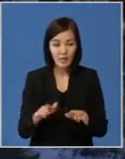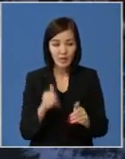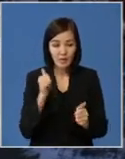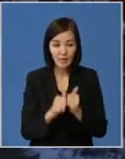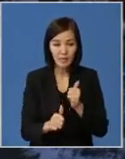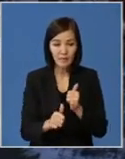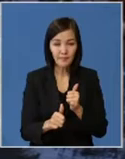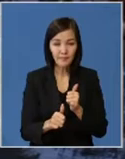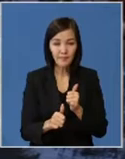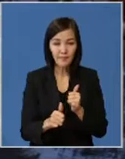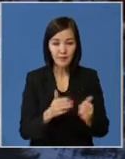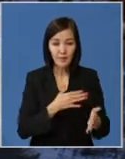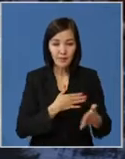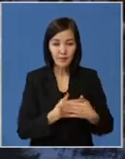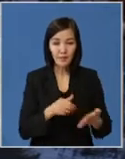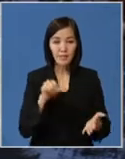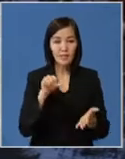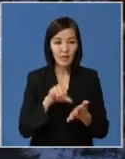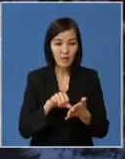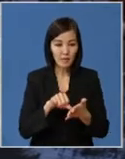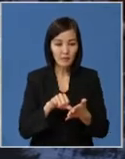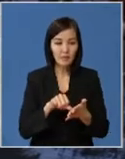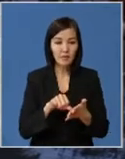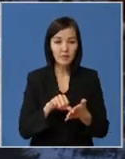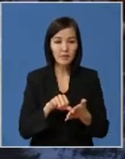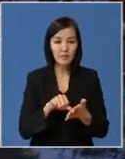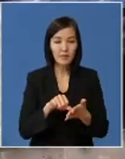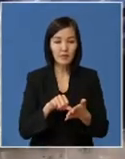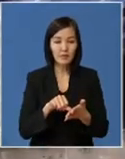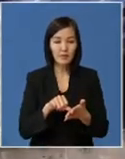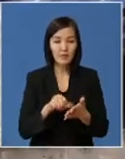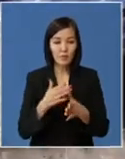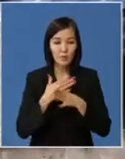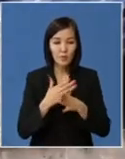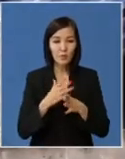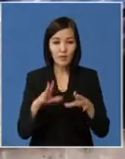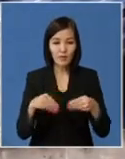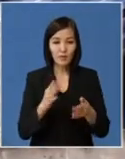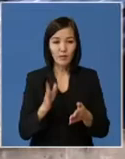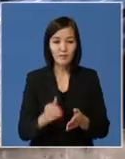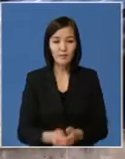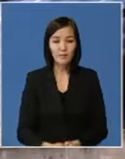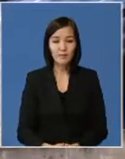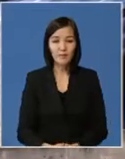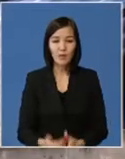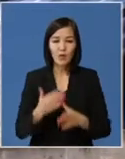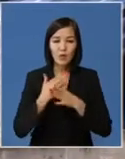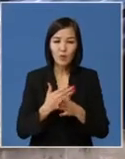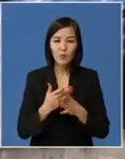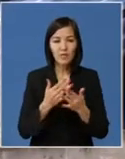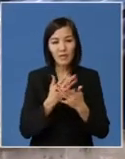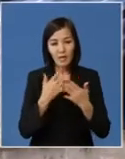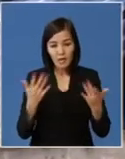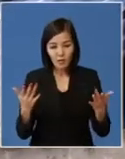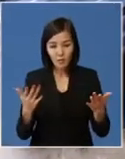әрдайым істерімізді қалдырып, осындай жерлерге келіп көмектесеміз. Көмектің түрлері